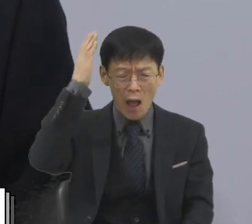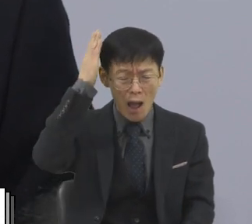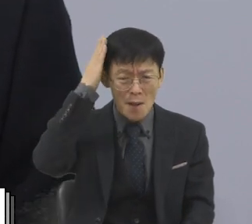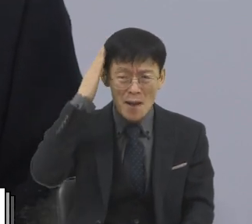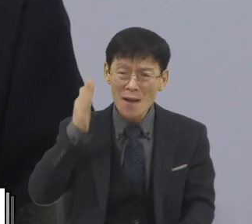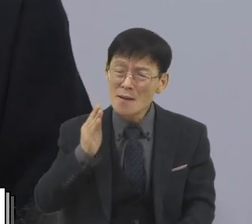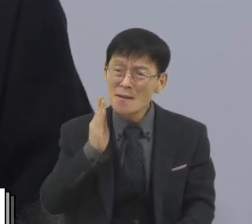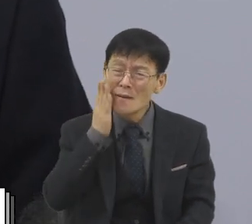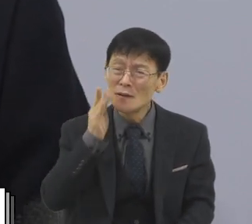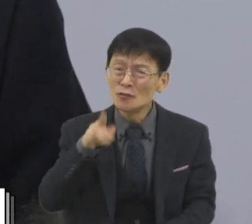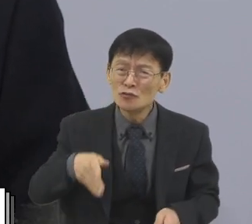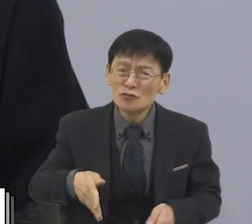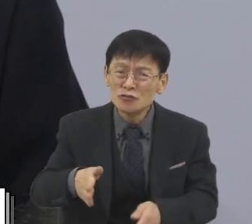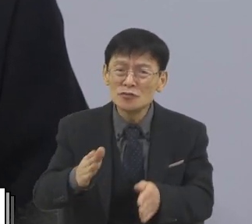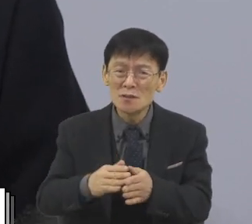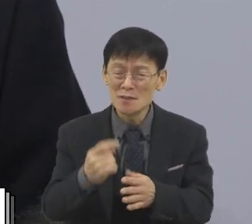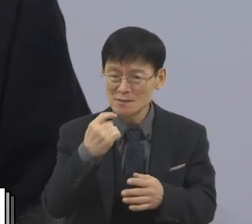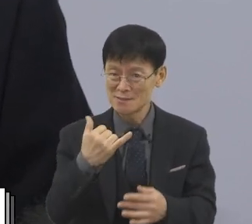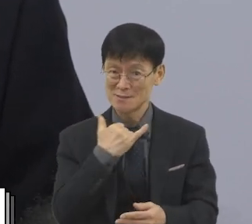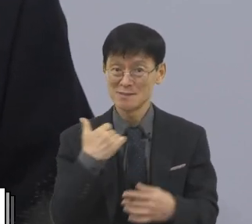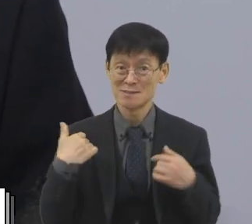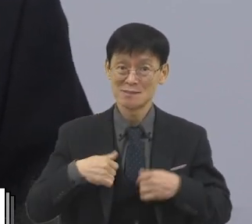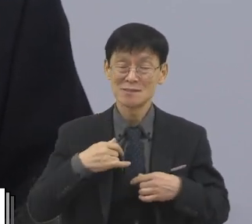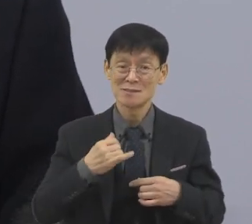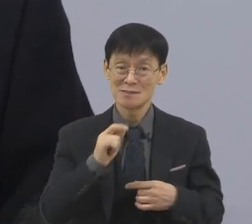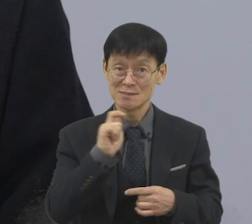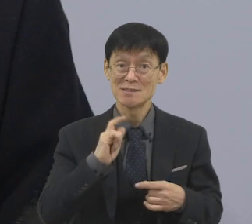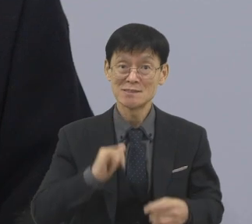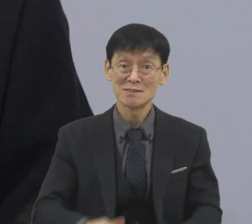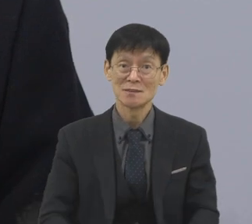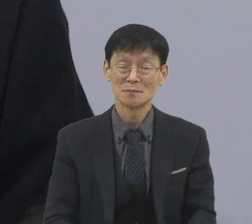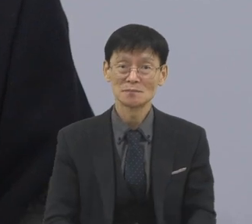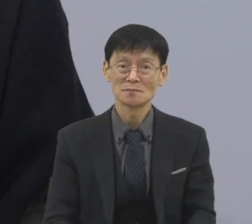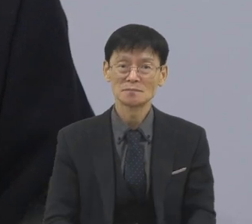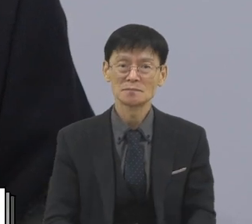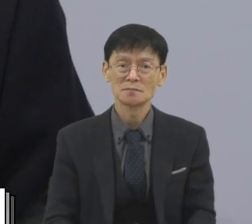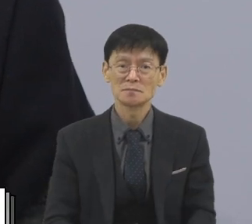검정색 스키니진에 흰색 셔츠를 입고 있었습니다.